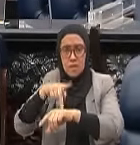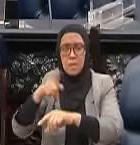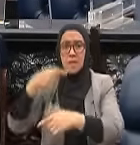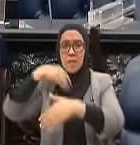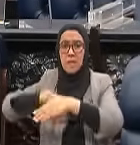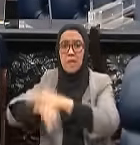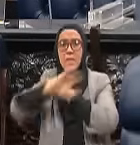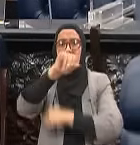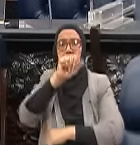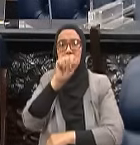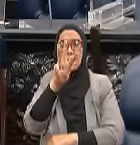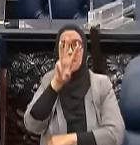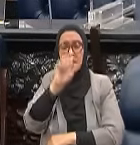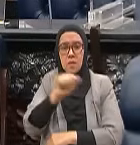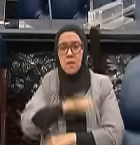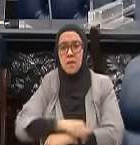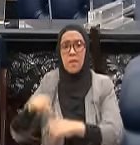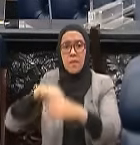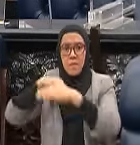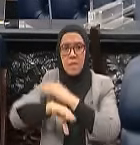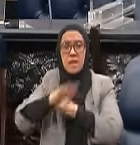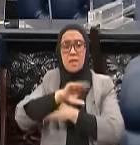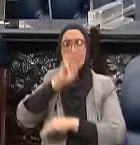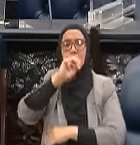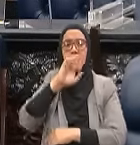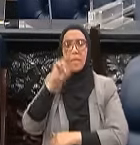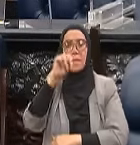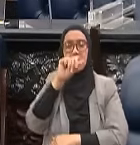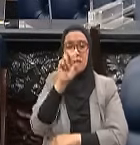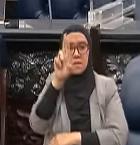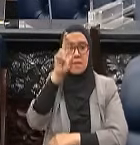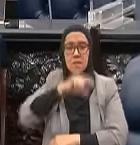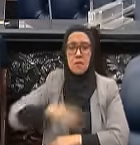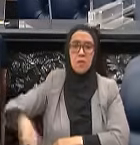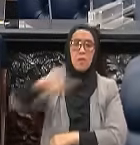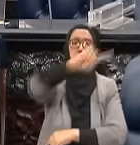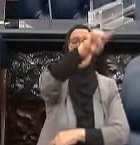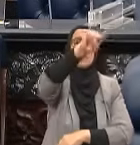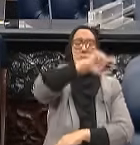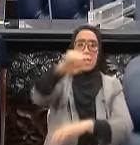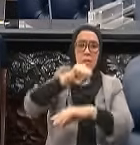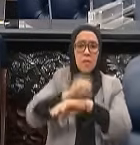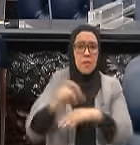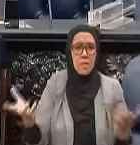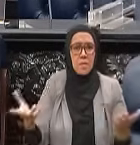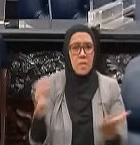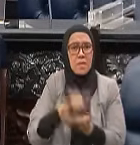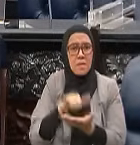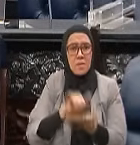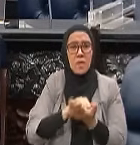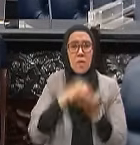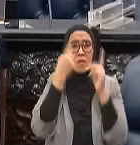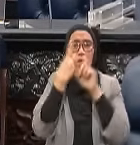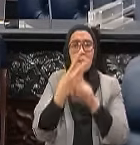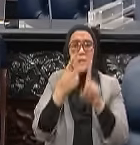Singapura ini ya 12 kg dua belas ribu KM ini pemasangan